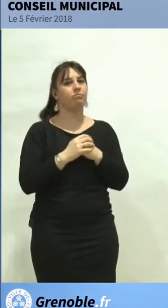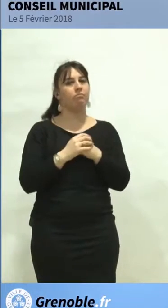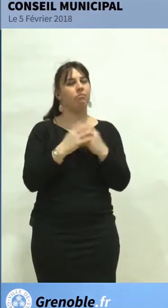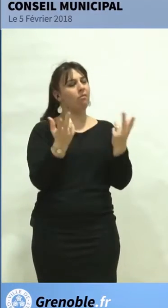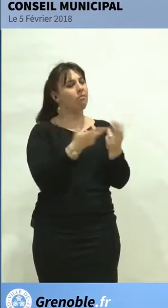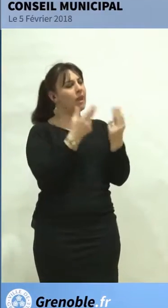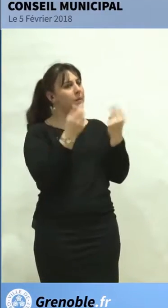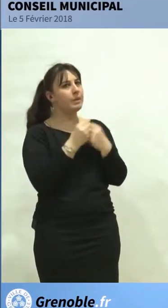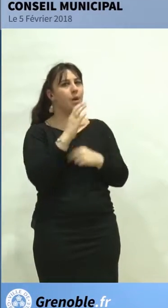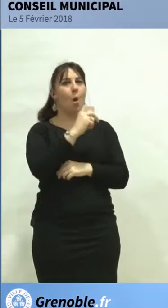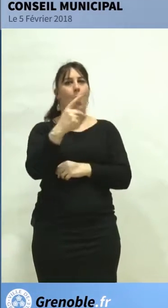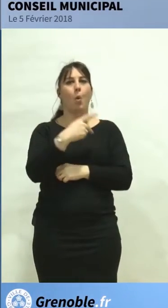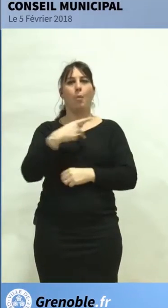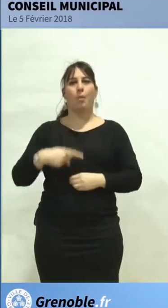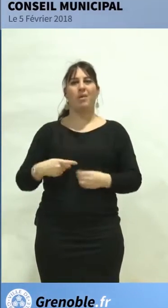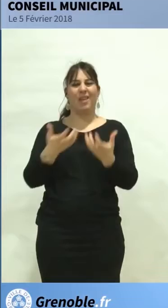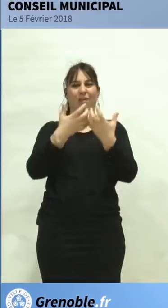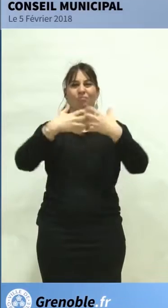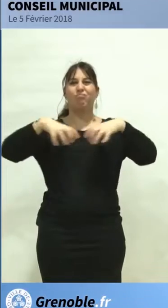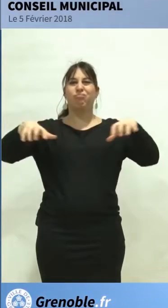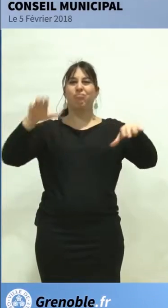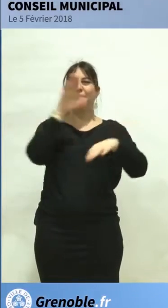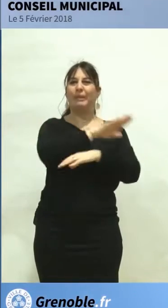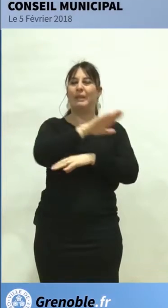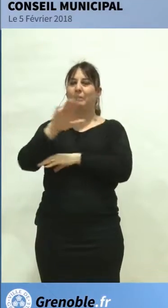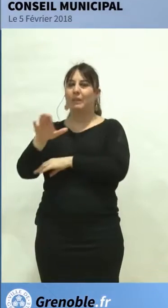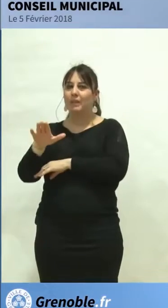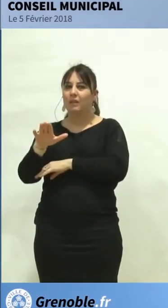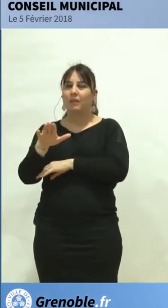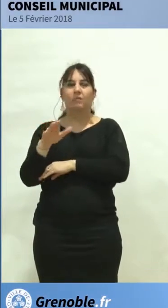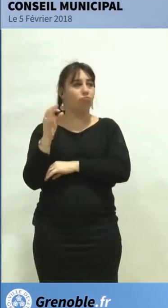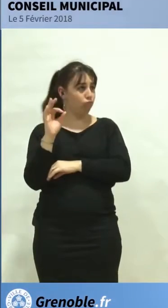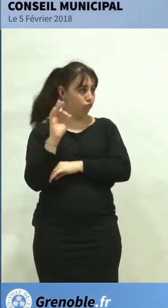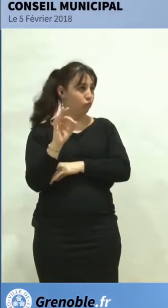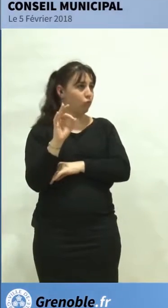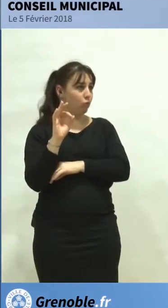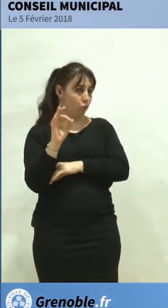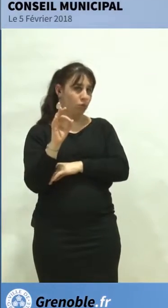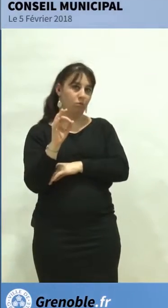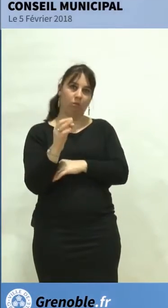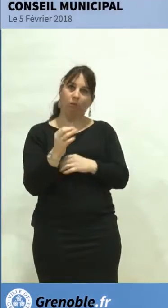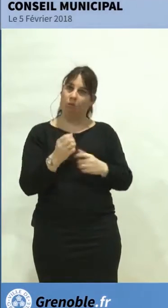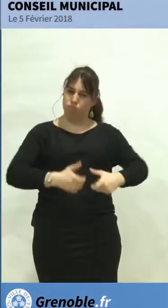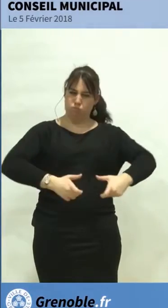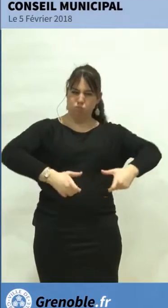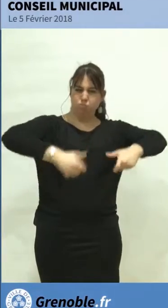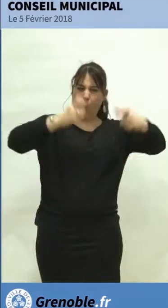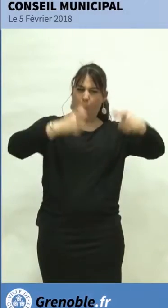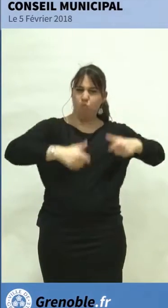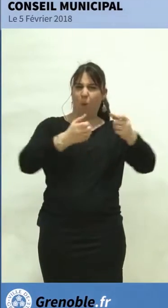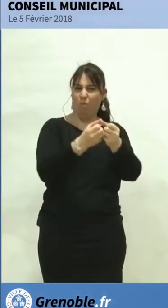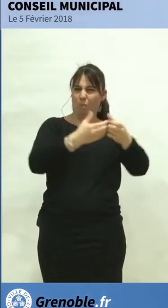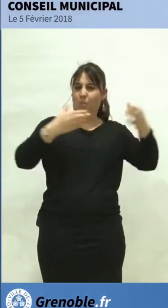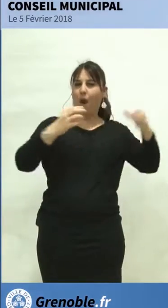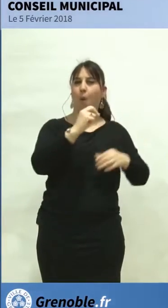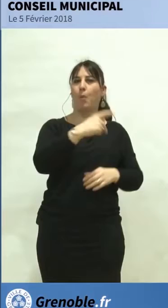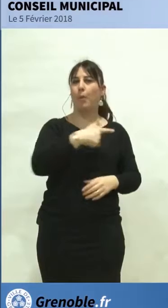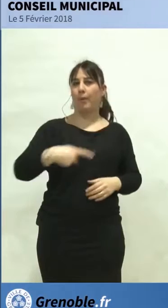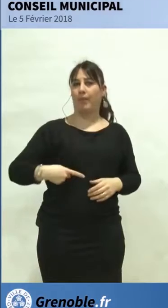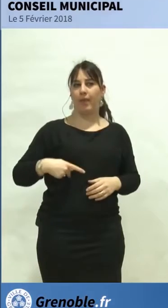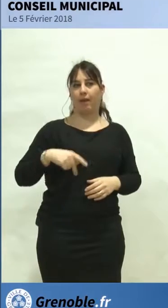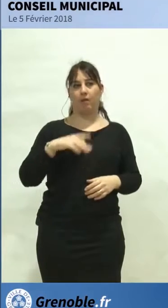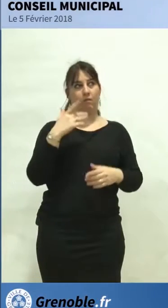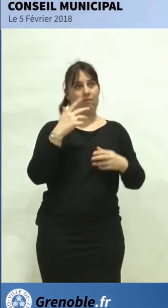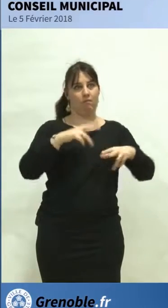copropriétés, qui sont effectivement des grosses copropriétés qui concernent effectivement de très